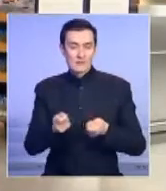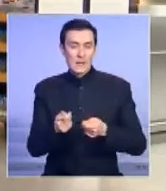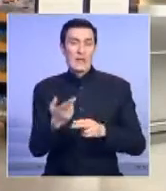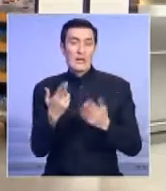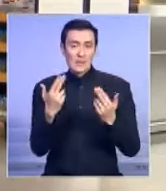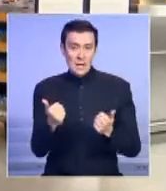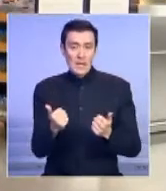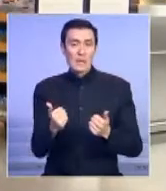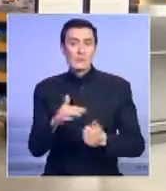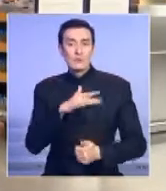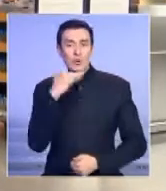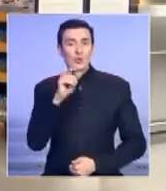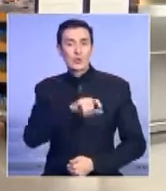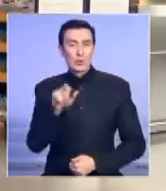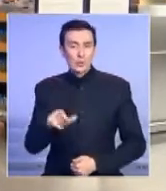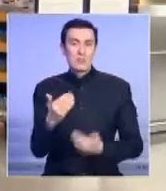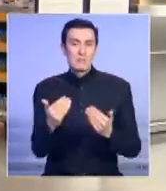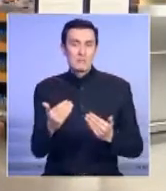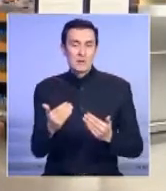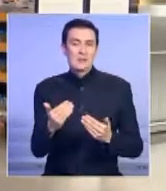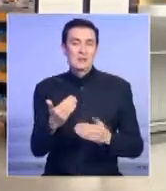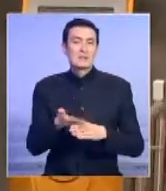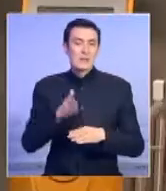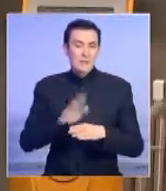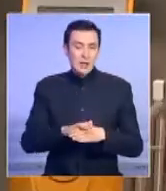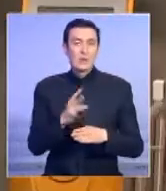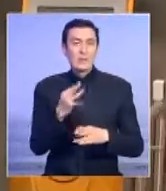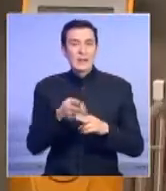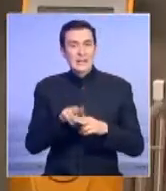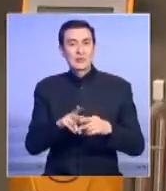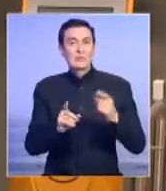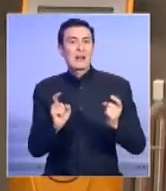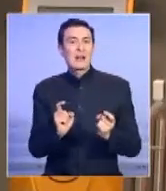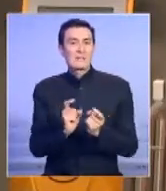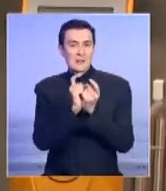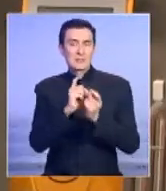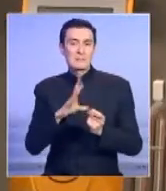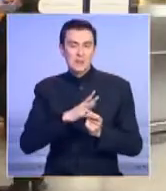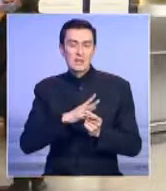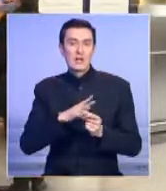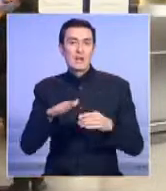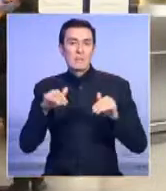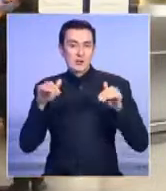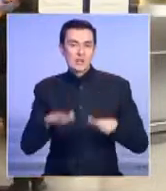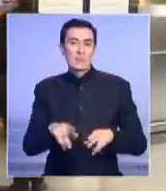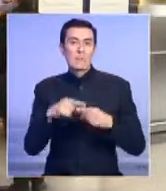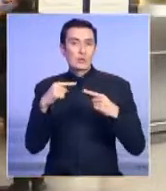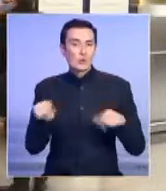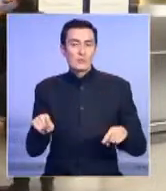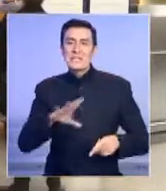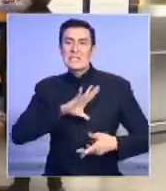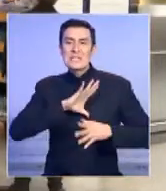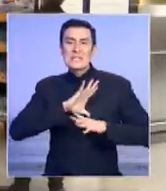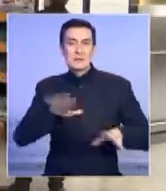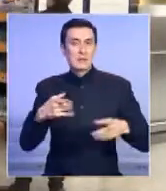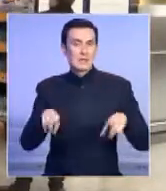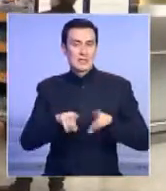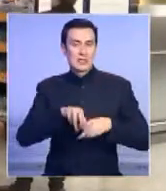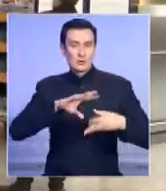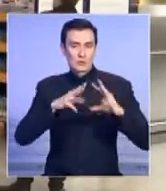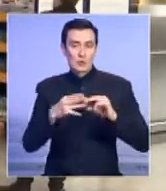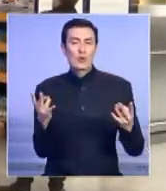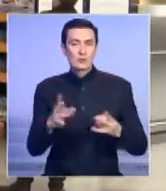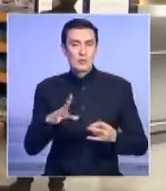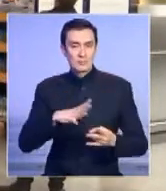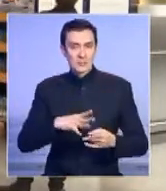же от этого страдает очень много пассажиров мы бы очень хотели чтобы этот конфликт решился по другому и не привело к таким последствиям о надо быть